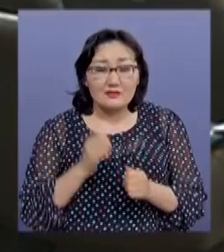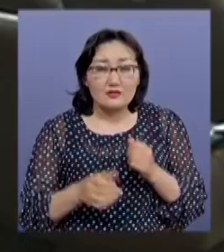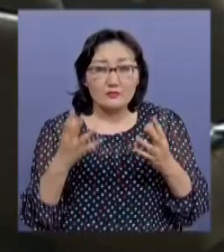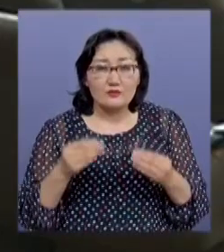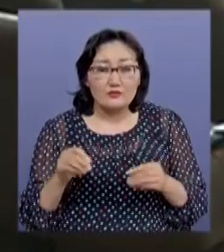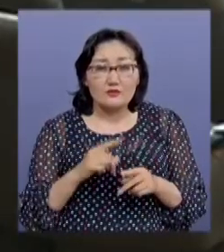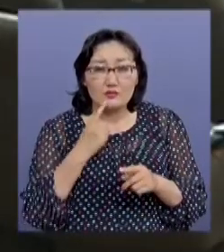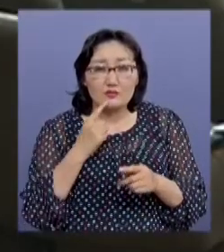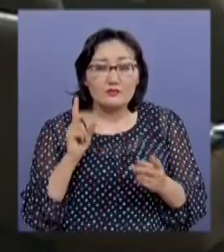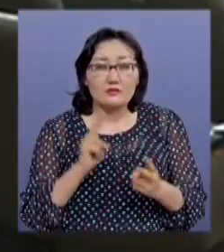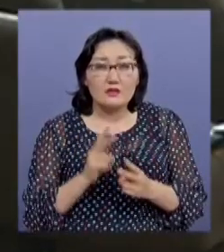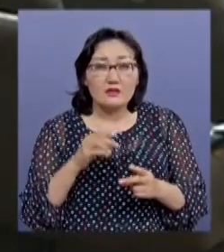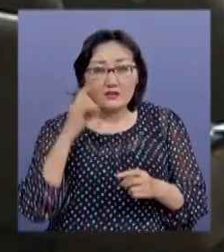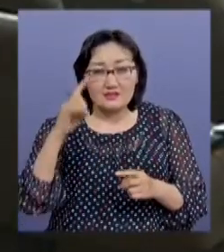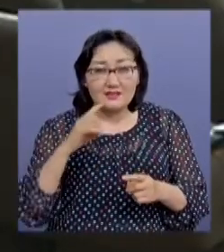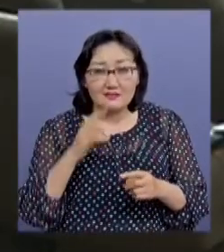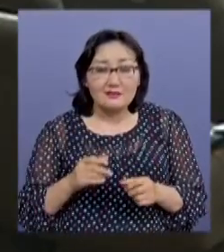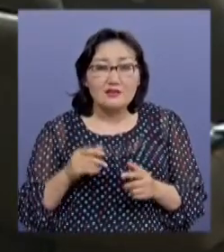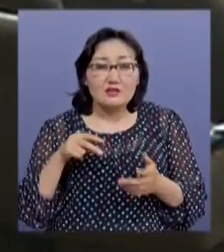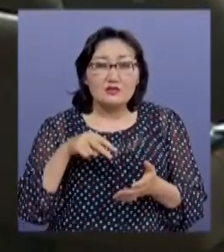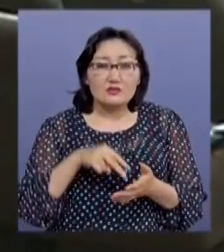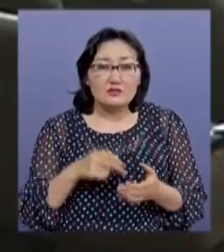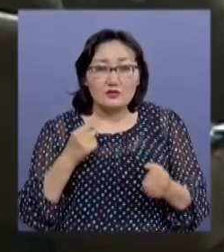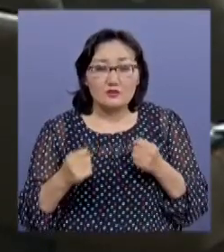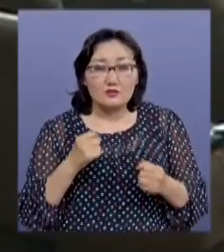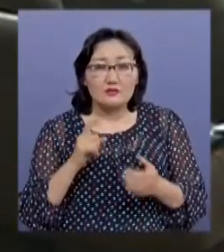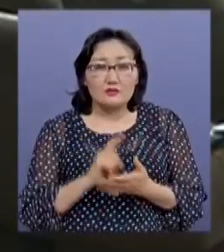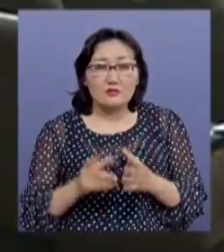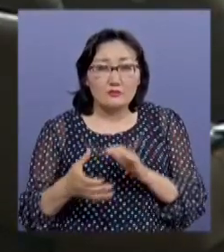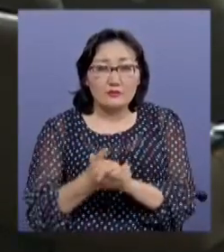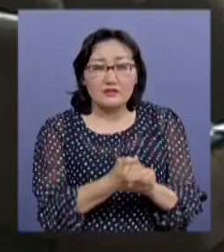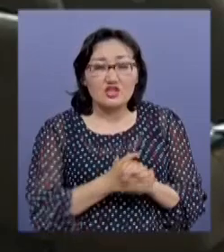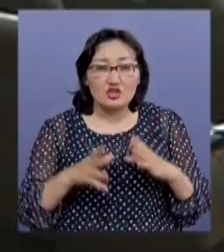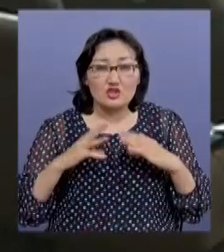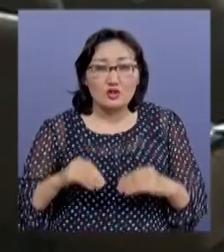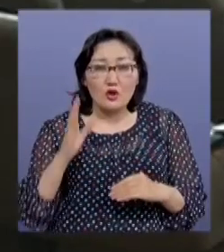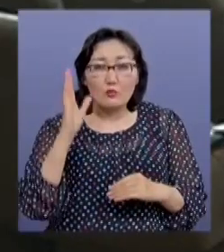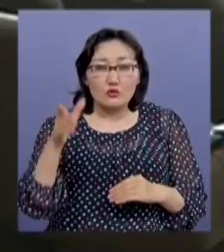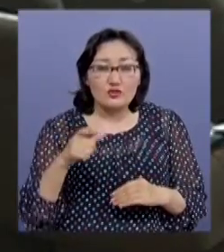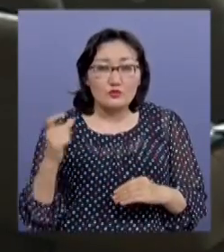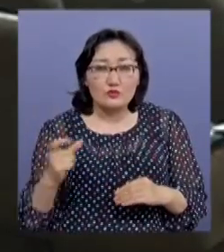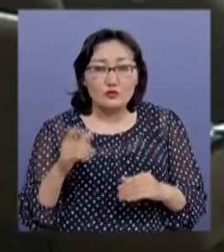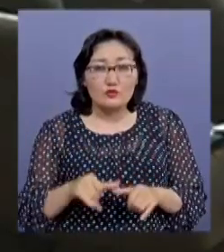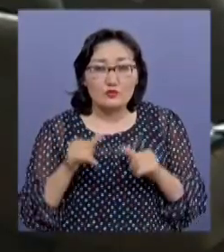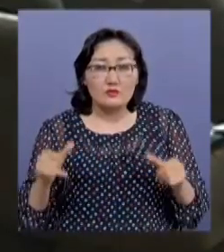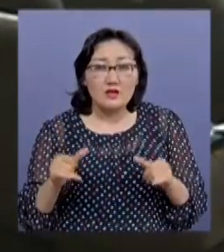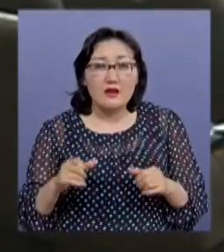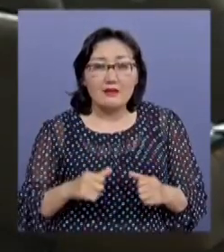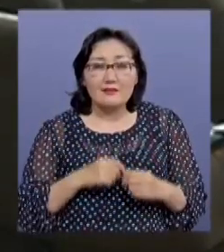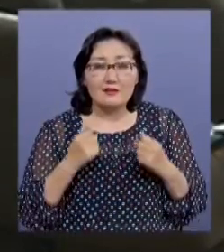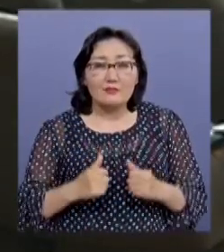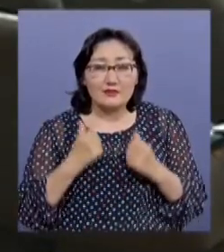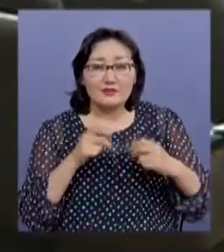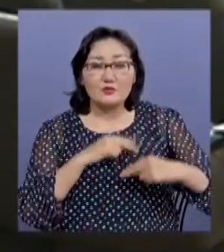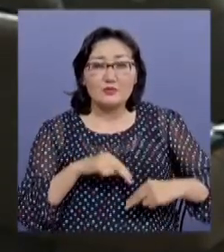Ал қазақ халқы әлі де аяғынан нық тұру керек. Бірлік, тыныштық, болашақ экономикалық өсім үшін аянбай